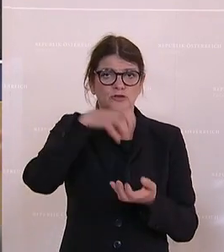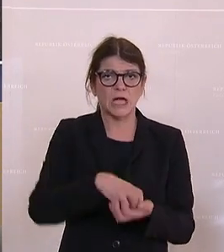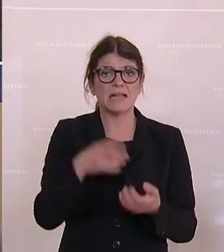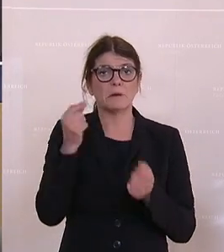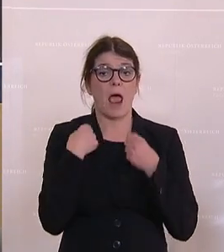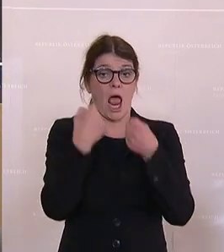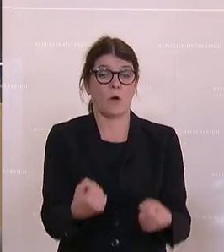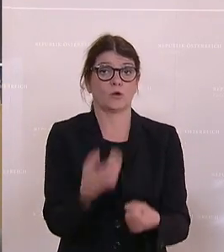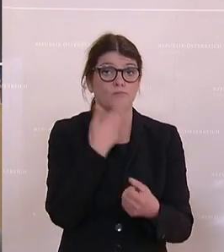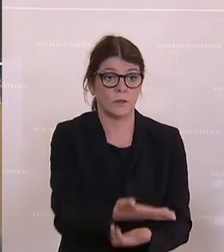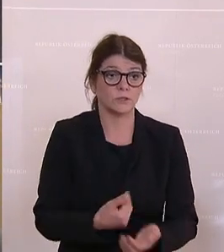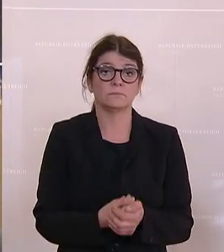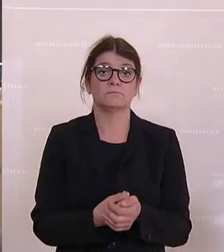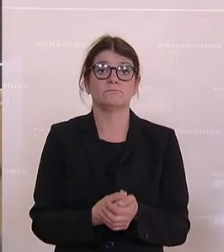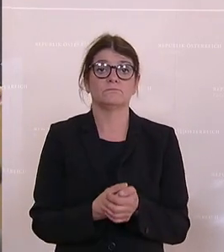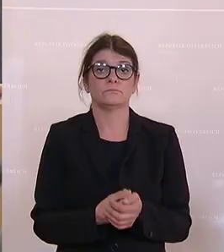Auto fahren.